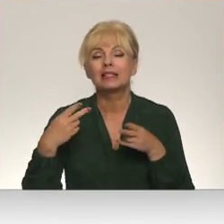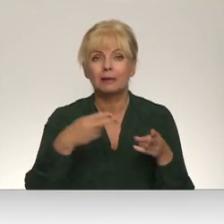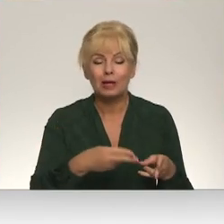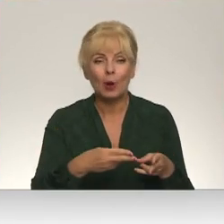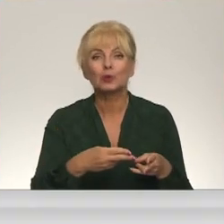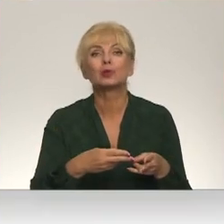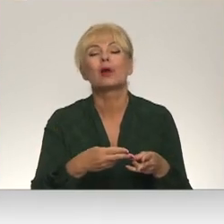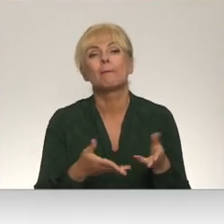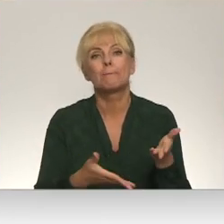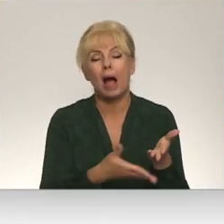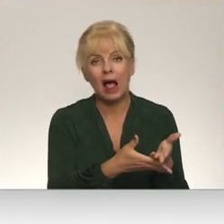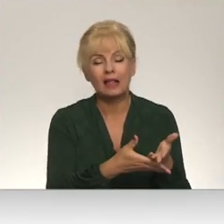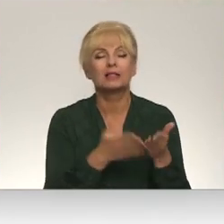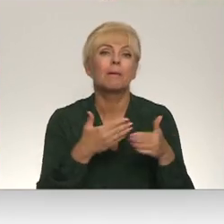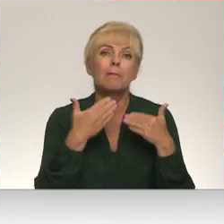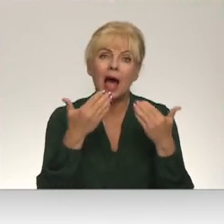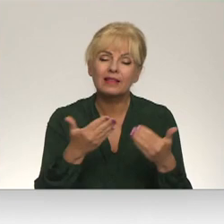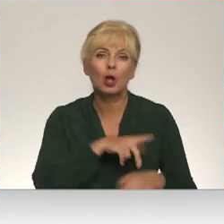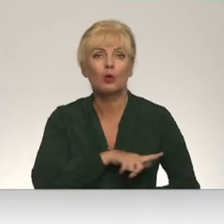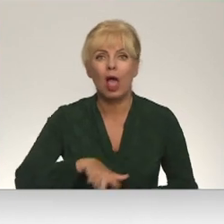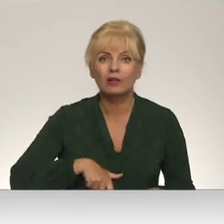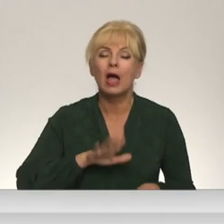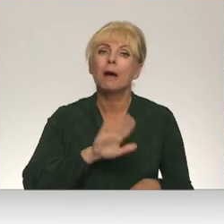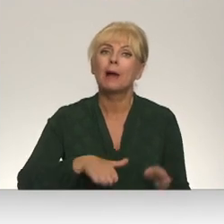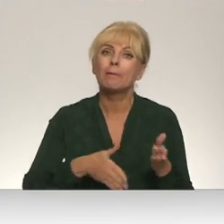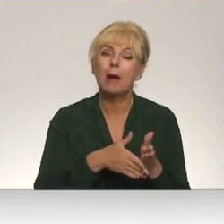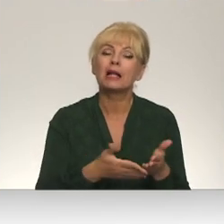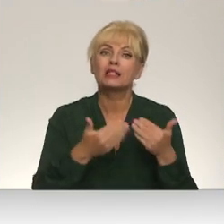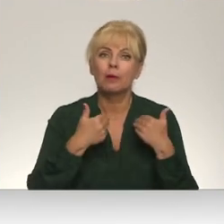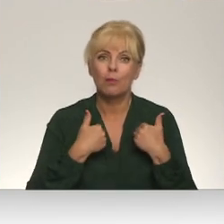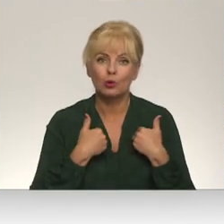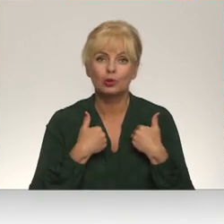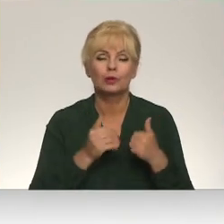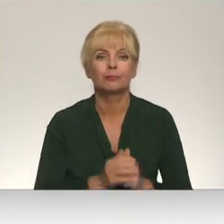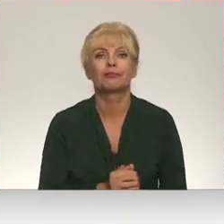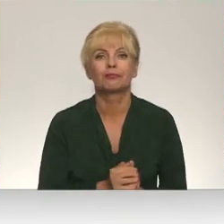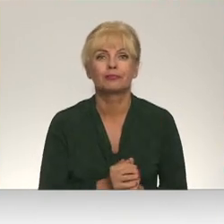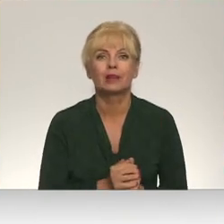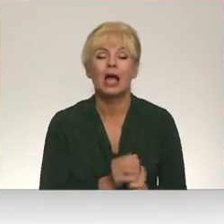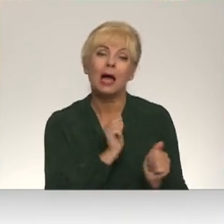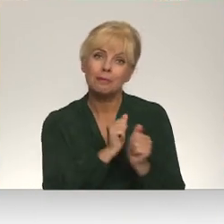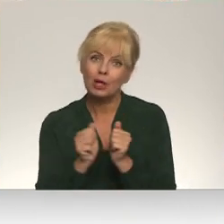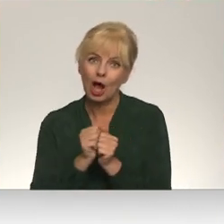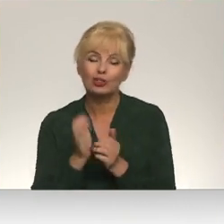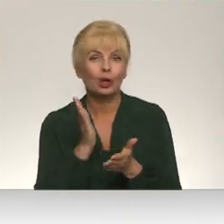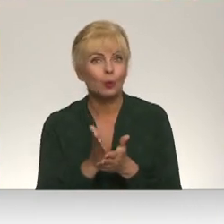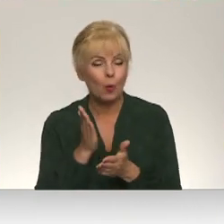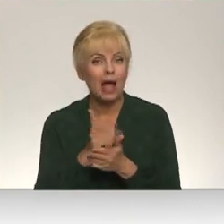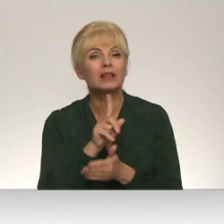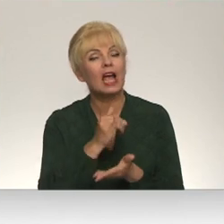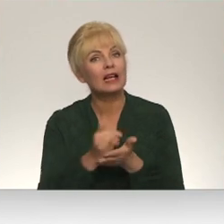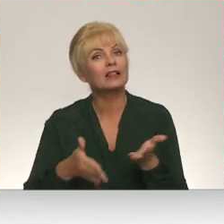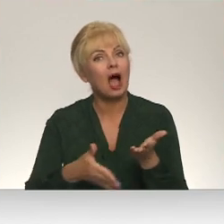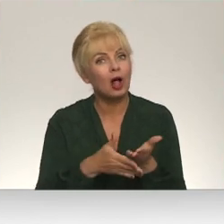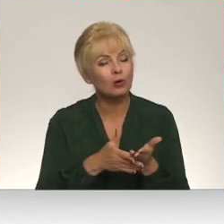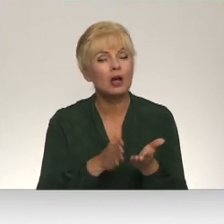Mēs atnācām palīdzēt, lai pateiktos Latvijai par palīdzību mums. Mums bieži notiek tādas talkas,